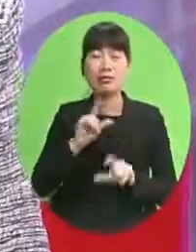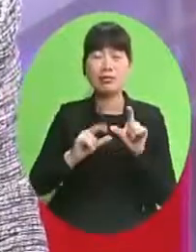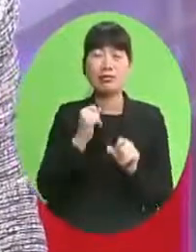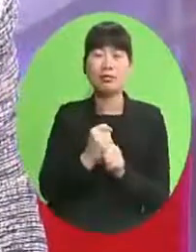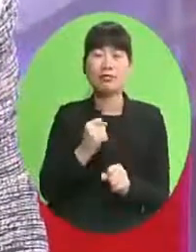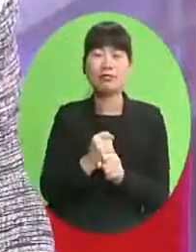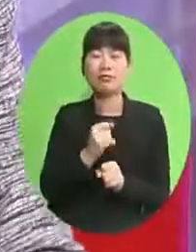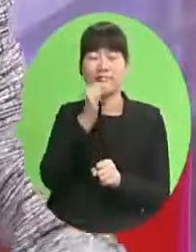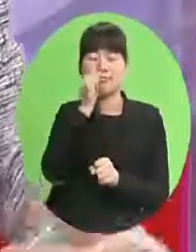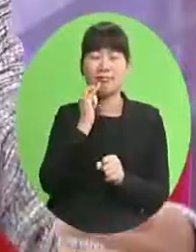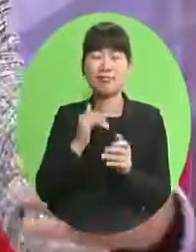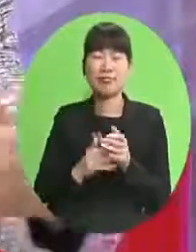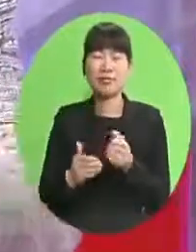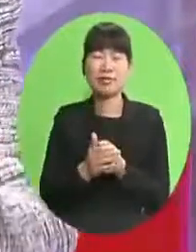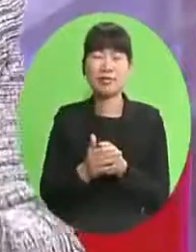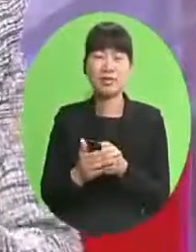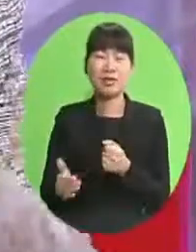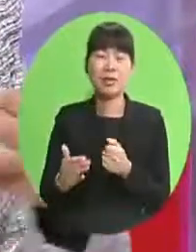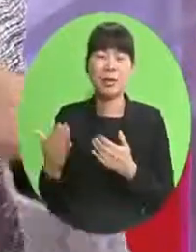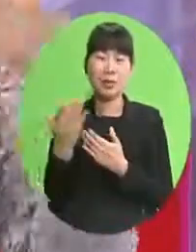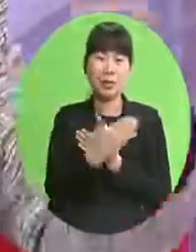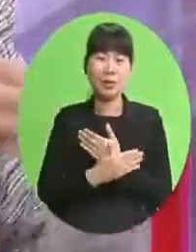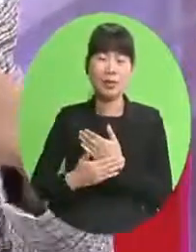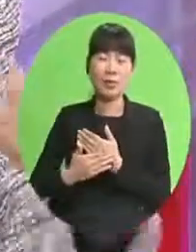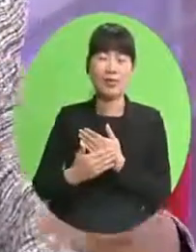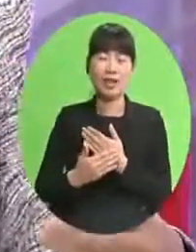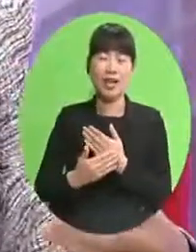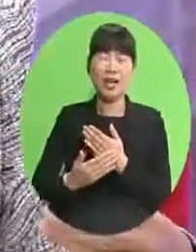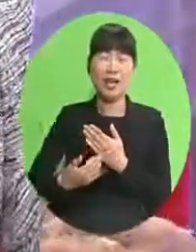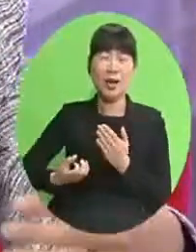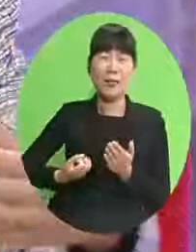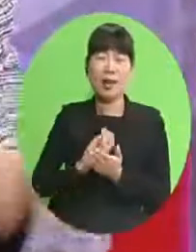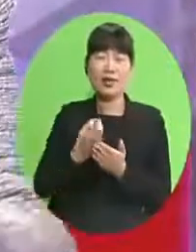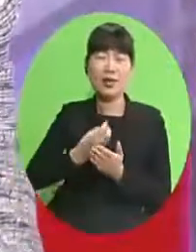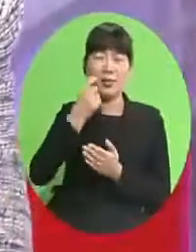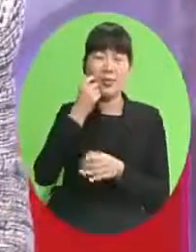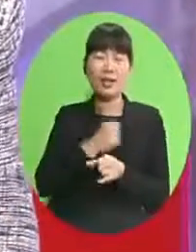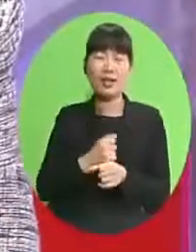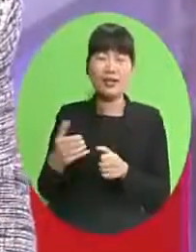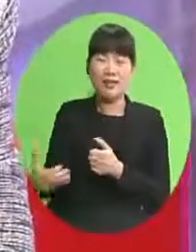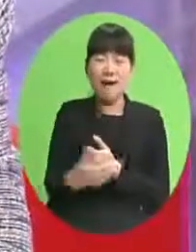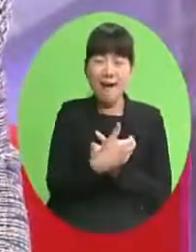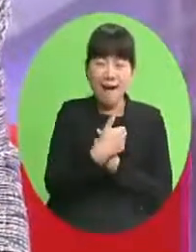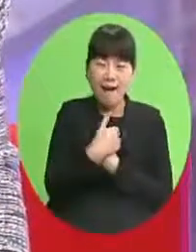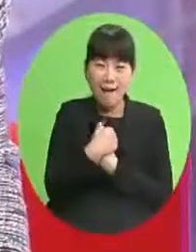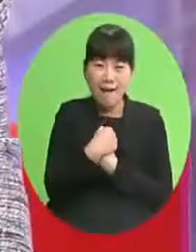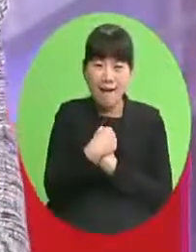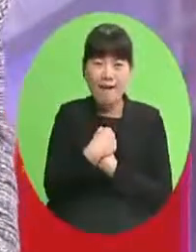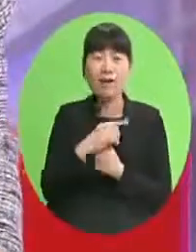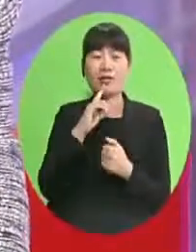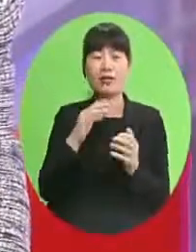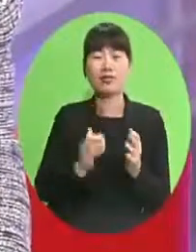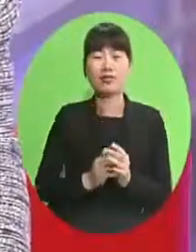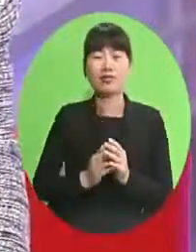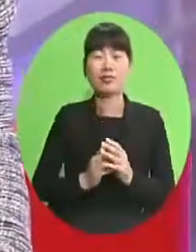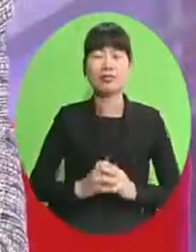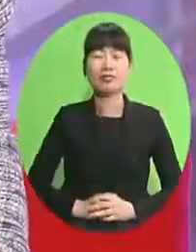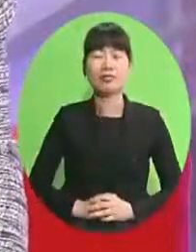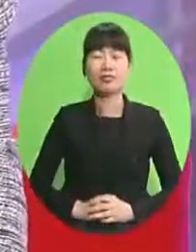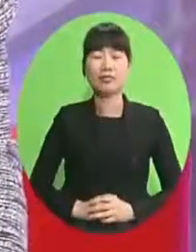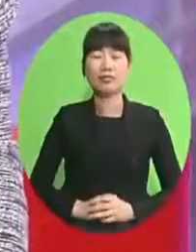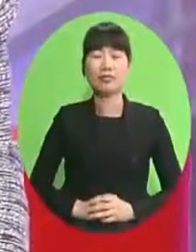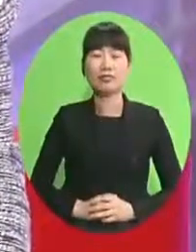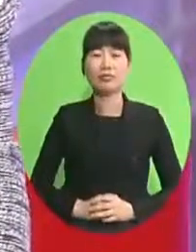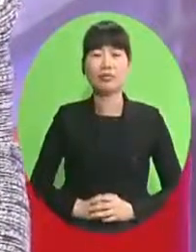취하게 해주는 거예요. 네네. 그래서 이렇게 몸을 이렇게 막 버둥대지 못하게 몸을 꽉 잡아주시는 거예요. 그래놓고